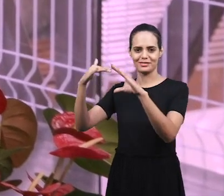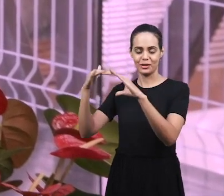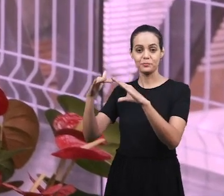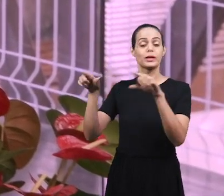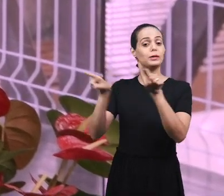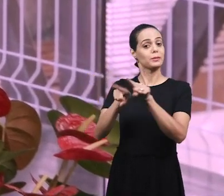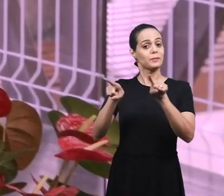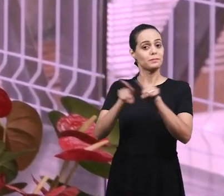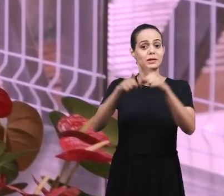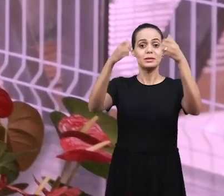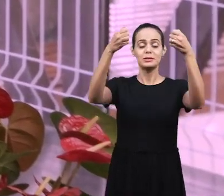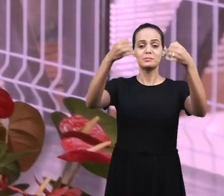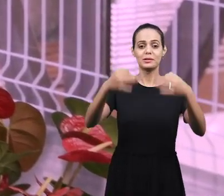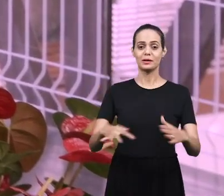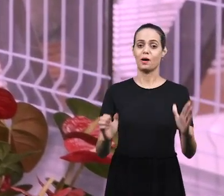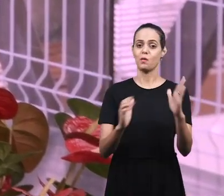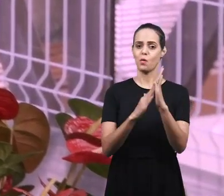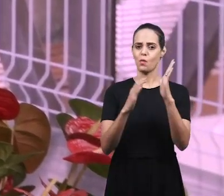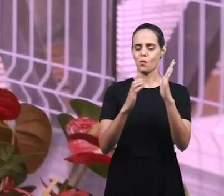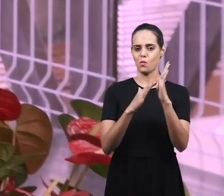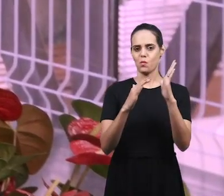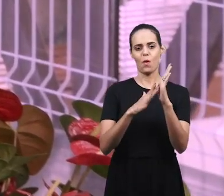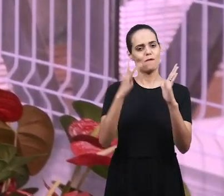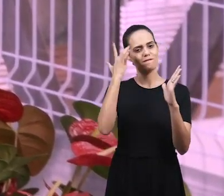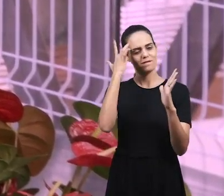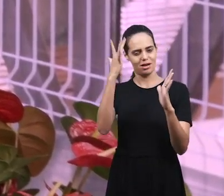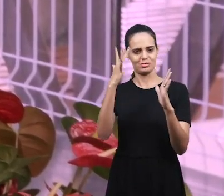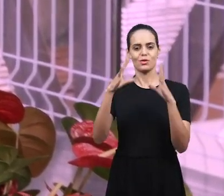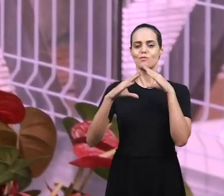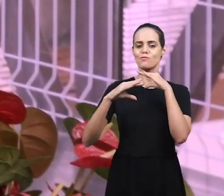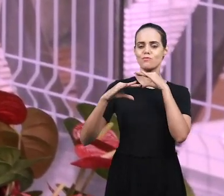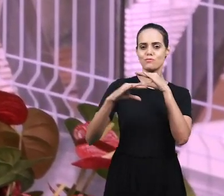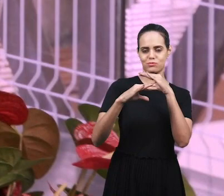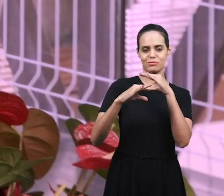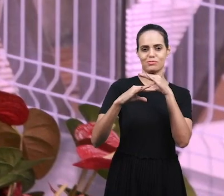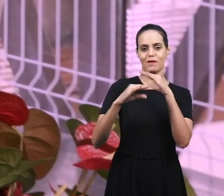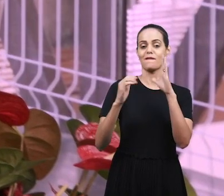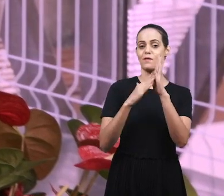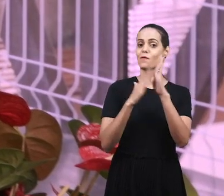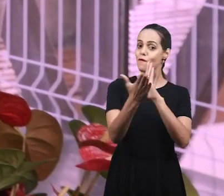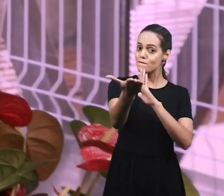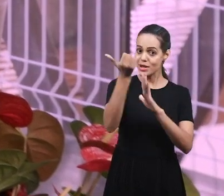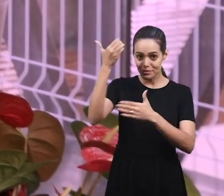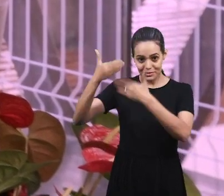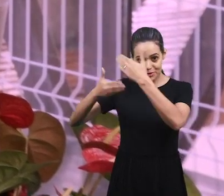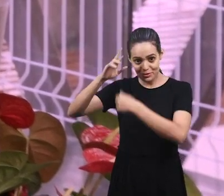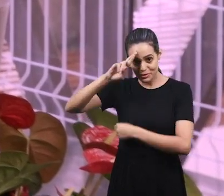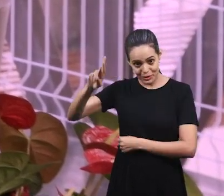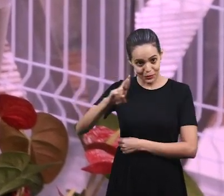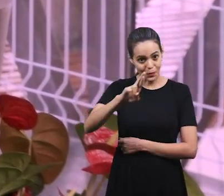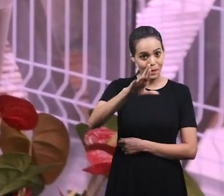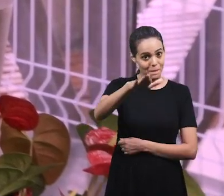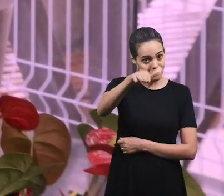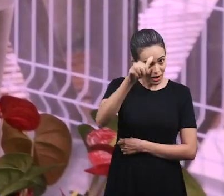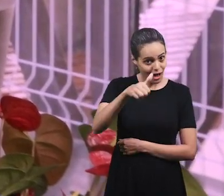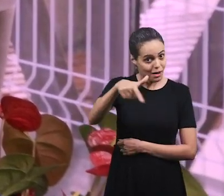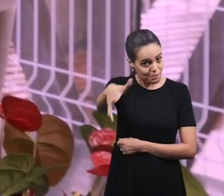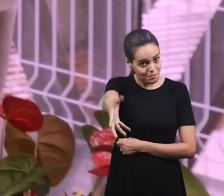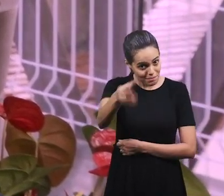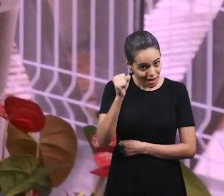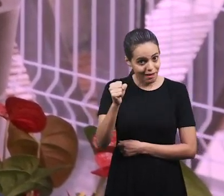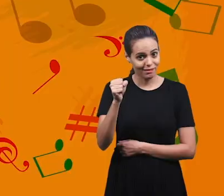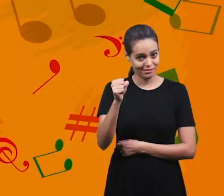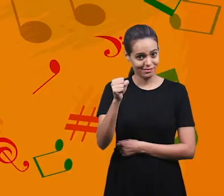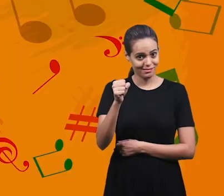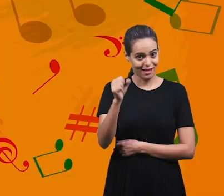nous enseigner à jouer de manière simplifiée la louange Viens vers le milieu, dans la flûte douce. Prenez votre instrument et nous allons